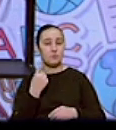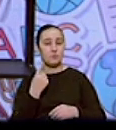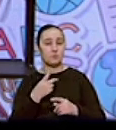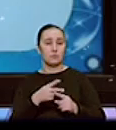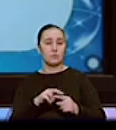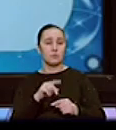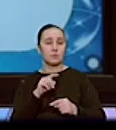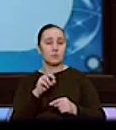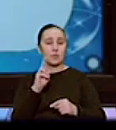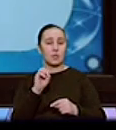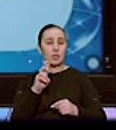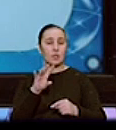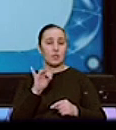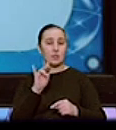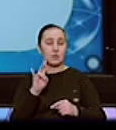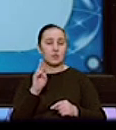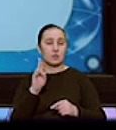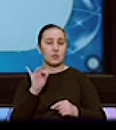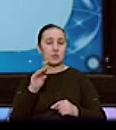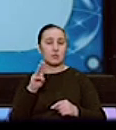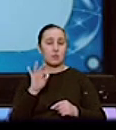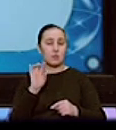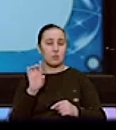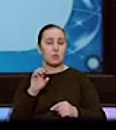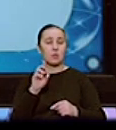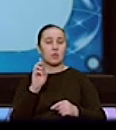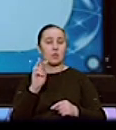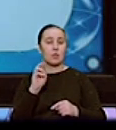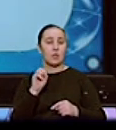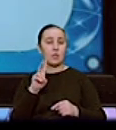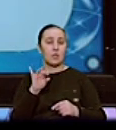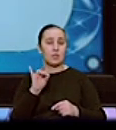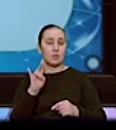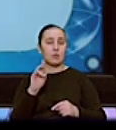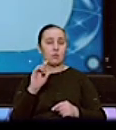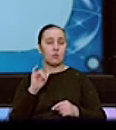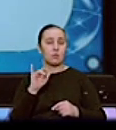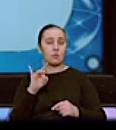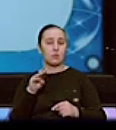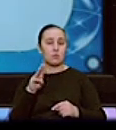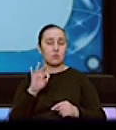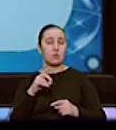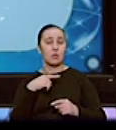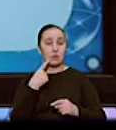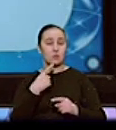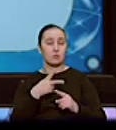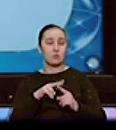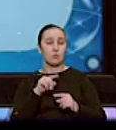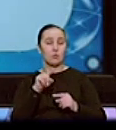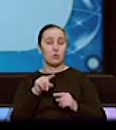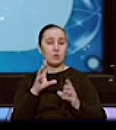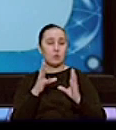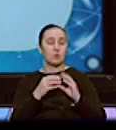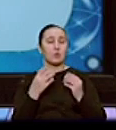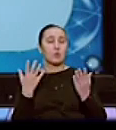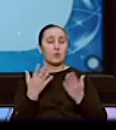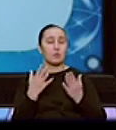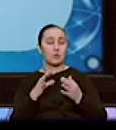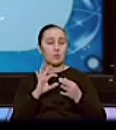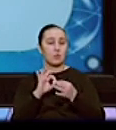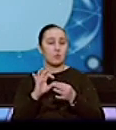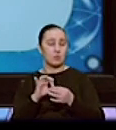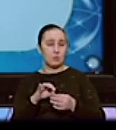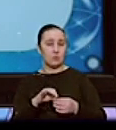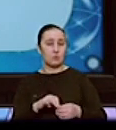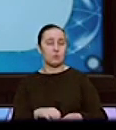Birinchisi, qalin kitob. Qalin o'rtoq. Aytingchi, bular qanday